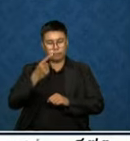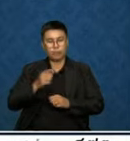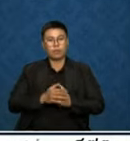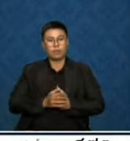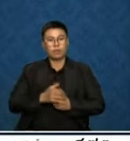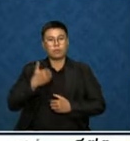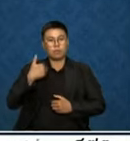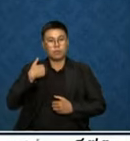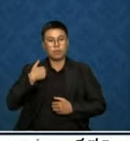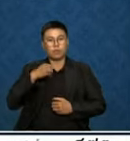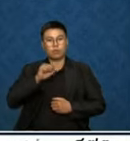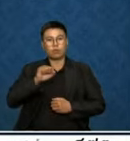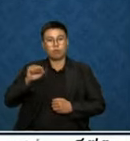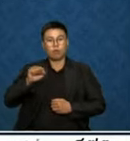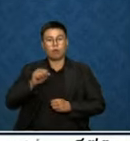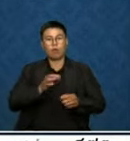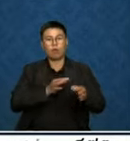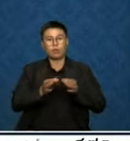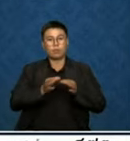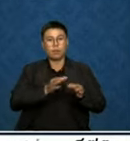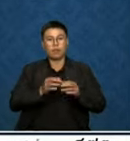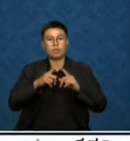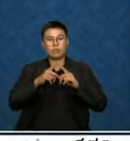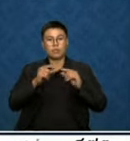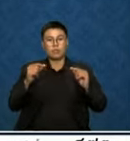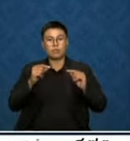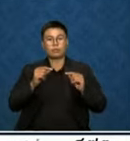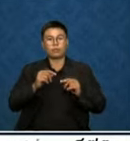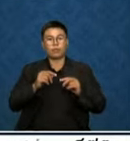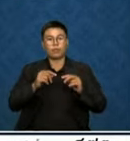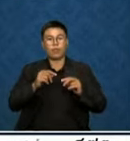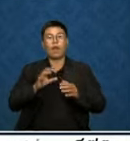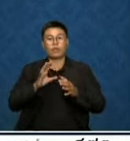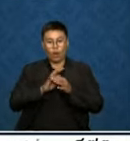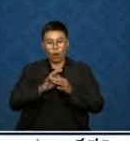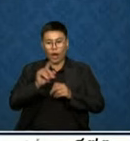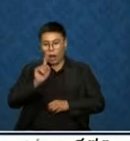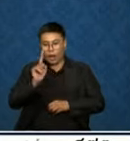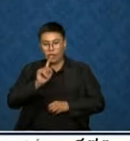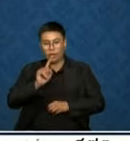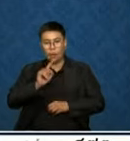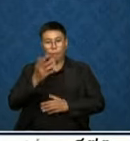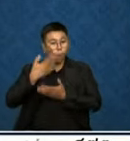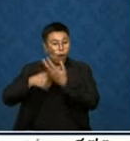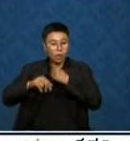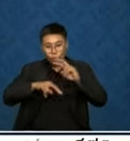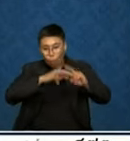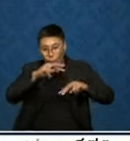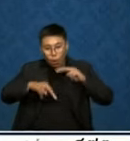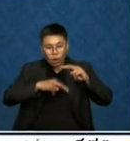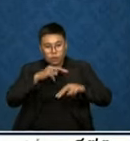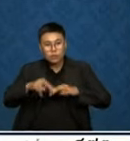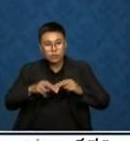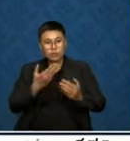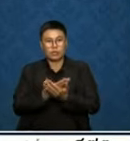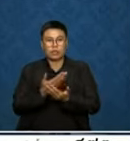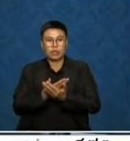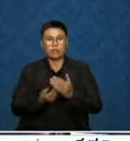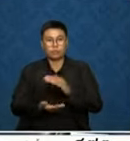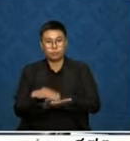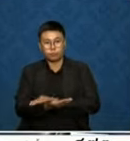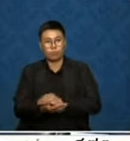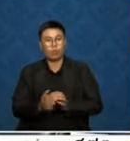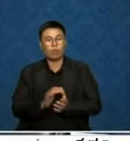ภิปรายผมเก็บประเด็นได้1อันก็คือเรื่องของการตรวจสอบในการเรียกรับผลประโยชน์